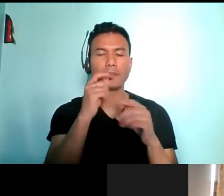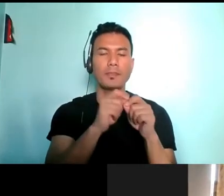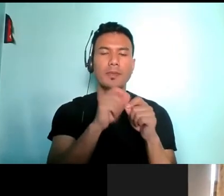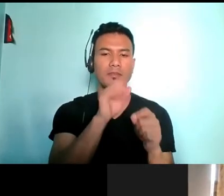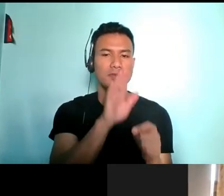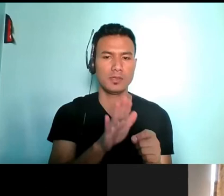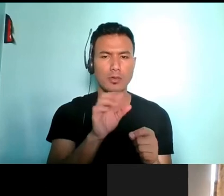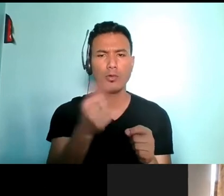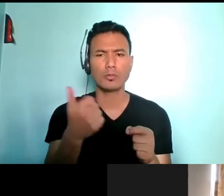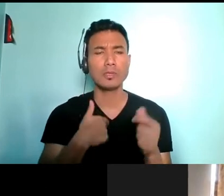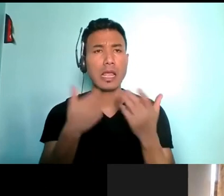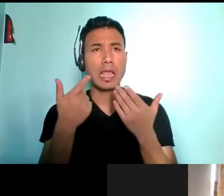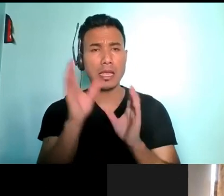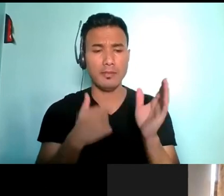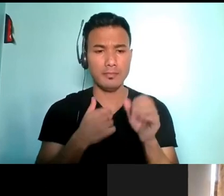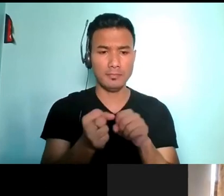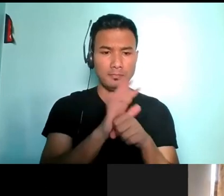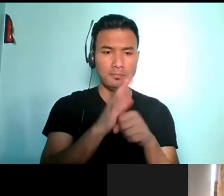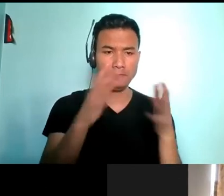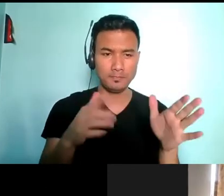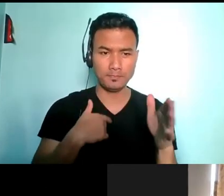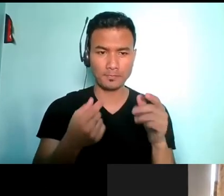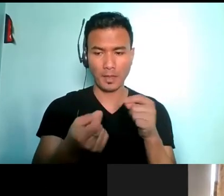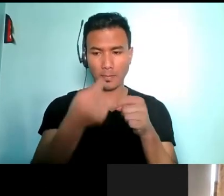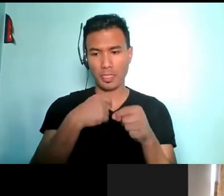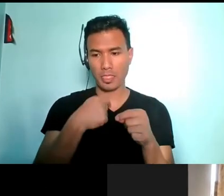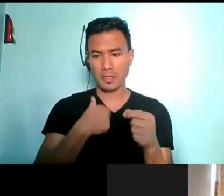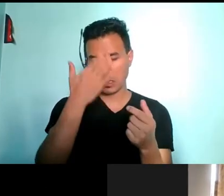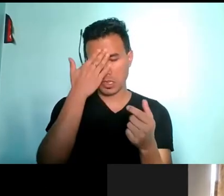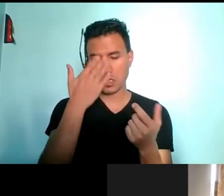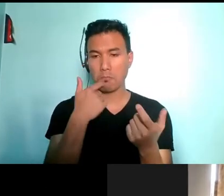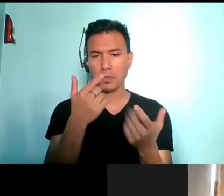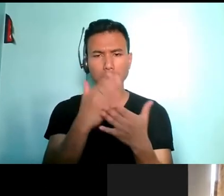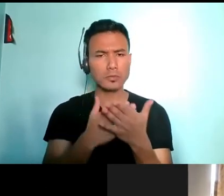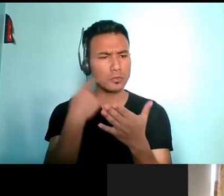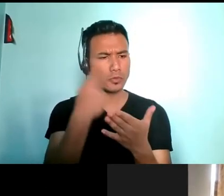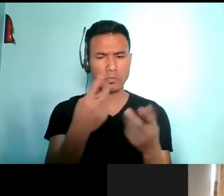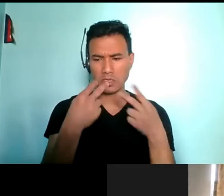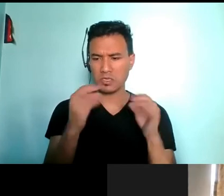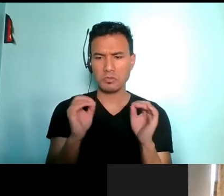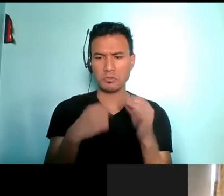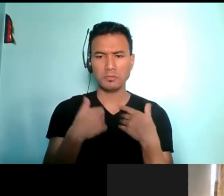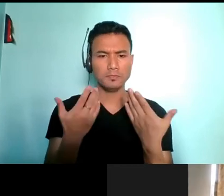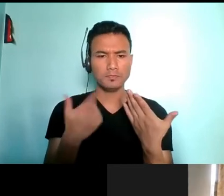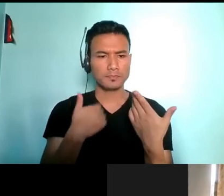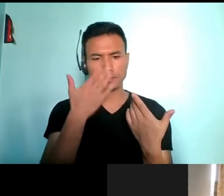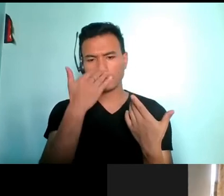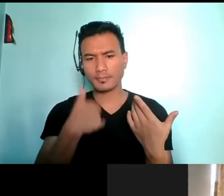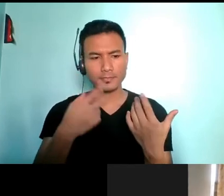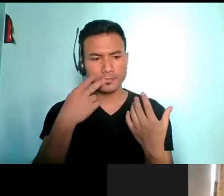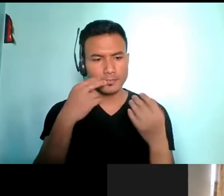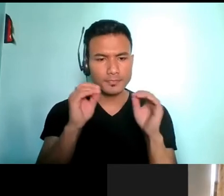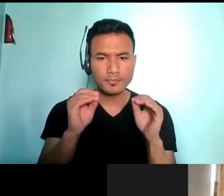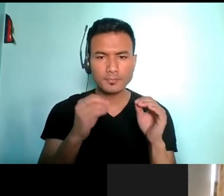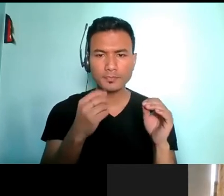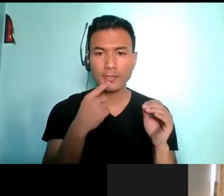मलाई कोभिड भइहाल्यो भने म इन्फेक्टेड भइहाल्यो भनेदेखि चाहिँ नि मलाई कसैले पनि हेर्दैन किनकि अहिले मलाई किन हेरिरहेको छ